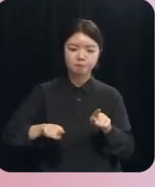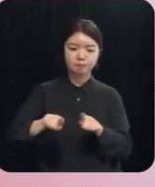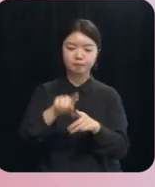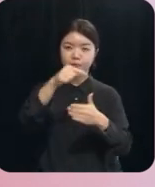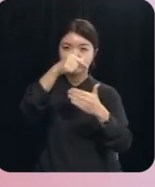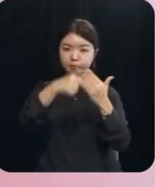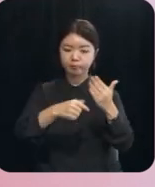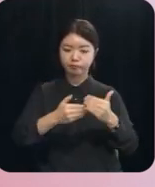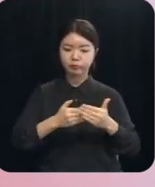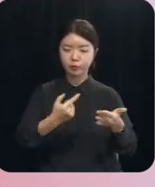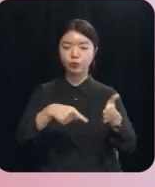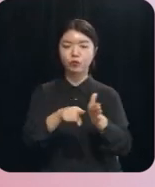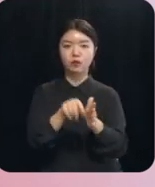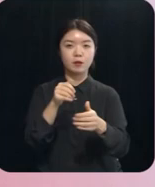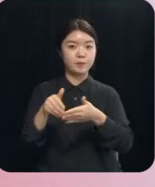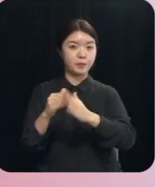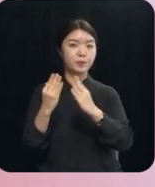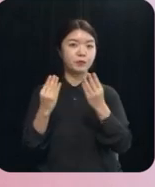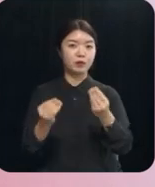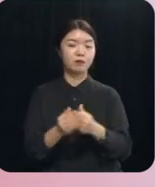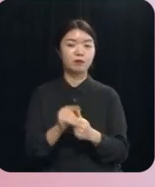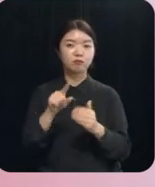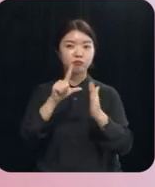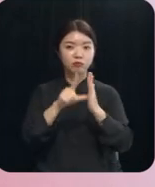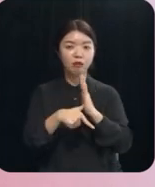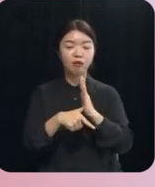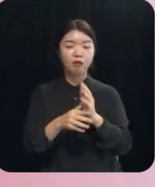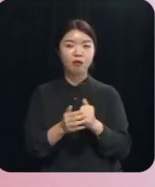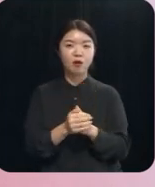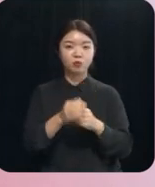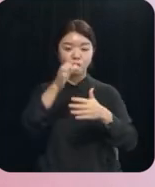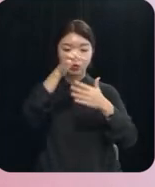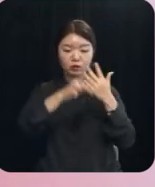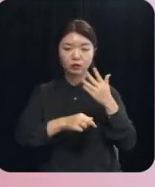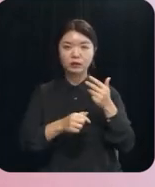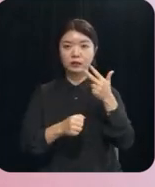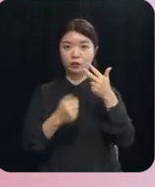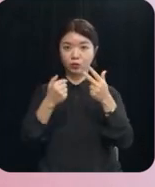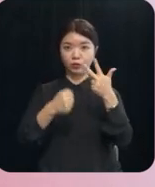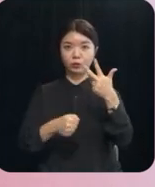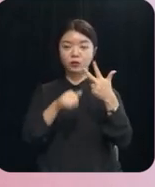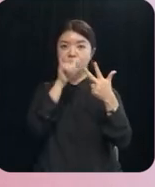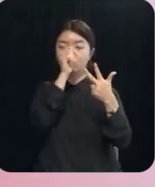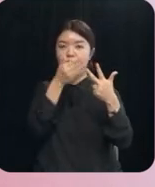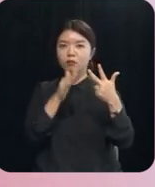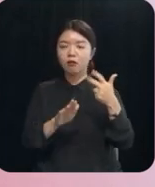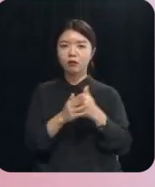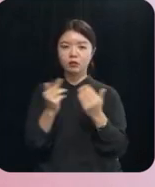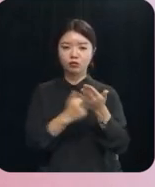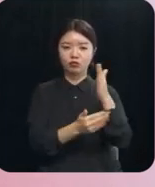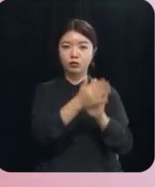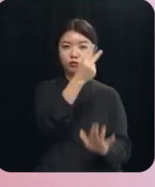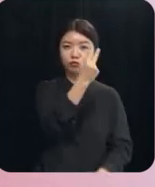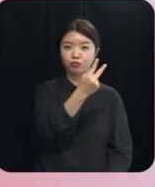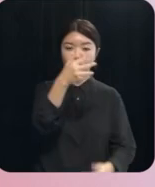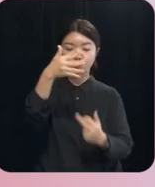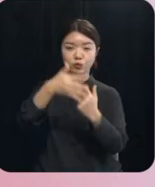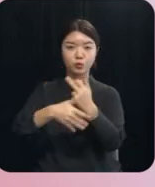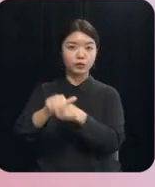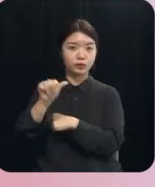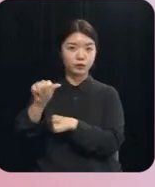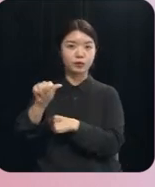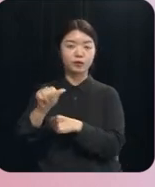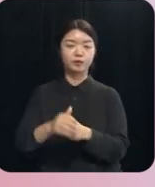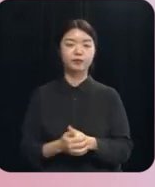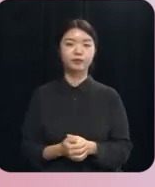추진하기 위해서 이제 만들어졌습니다. 당시에 선도 프로젝트가 7개가 있었습니다. 제주시에 2개, 서귀포에